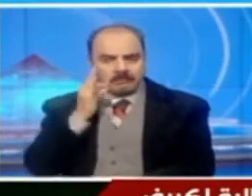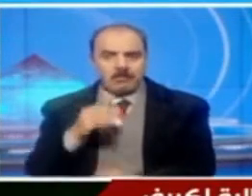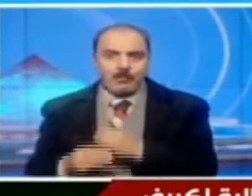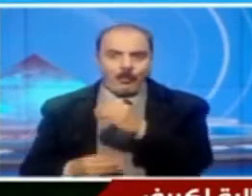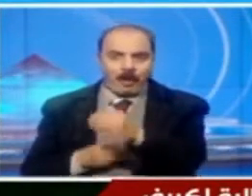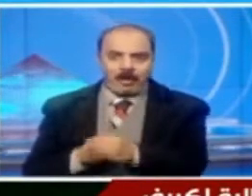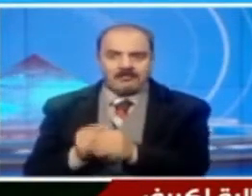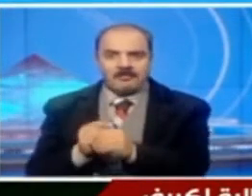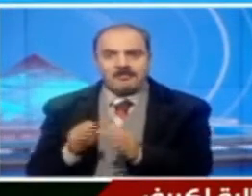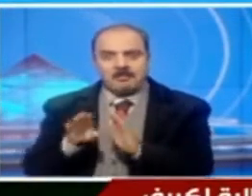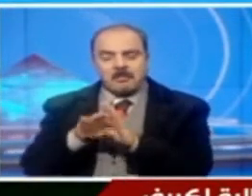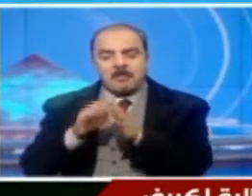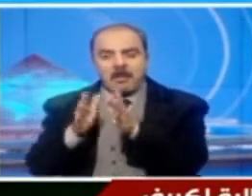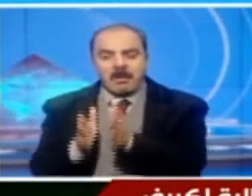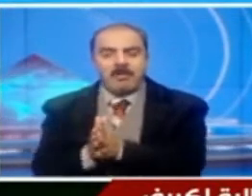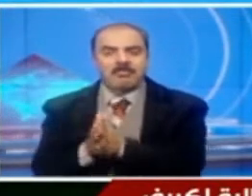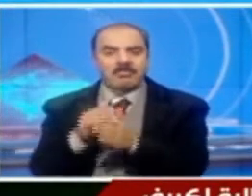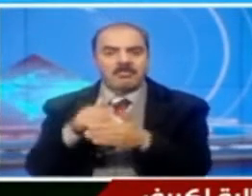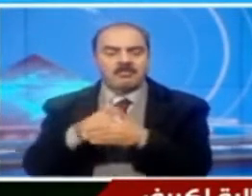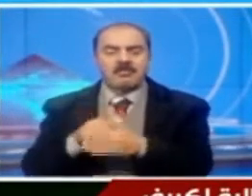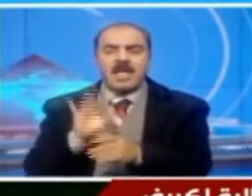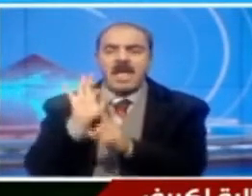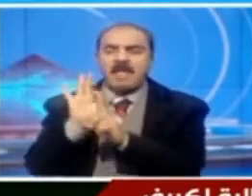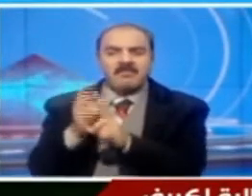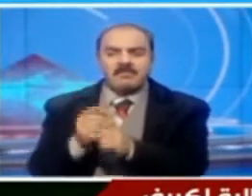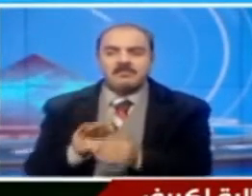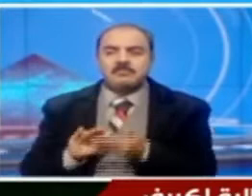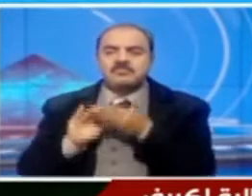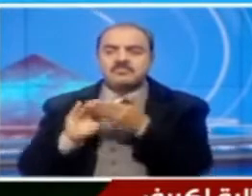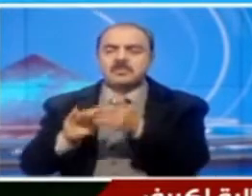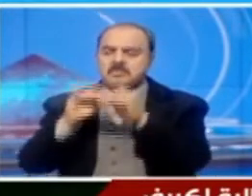للدخول لمنظومة التأمين الصحي الشامل الذي يهدف لتوفير